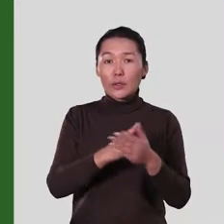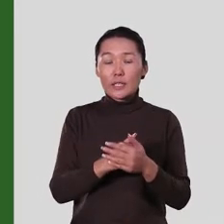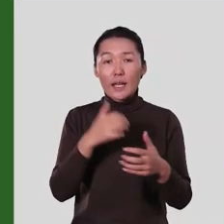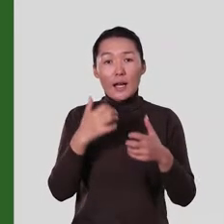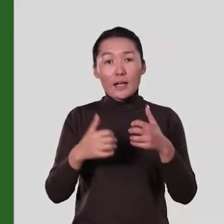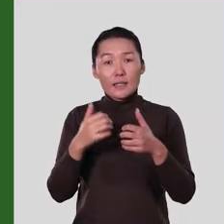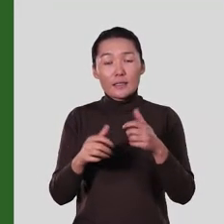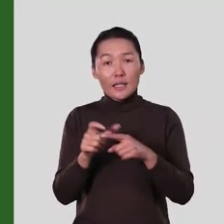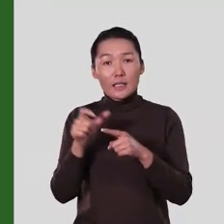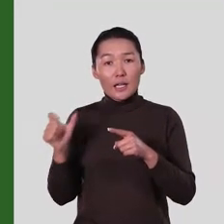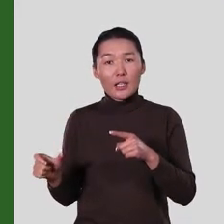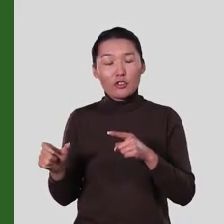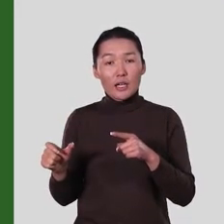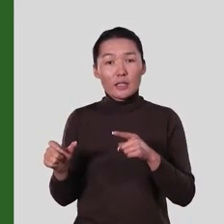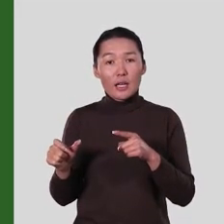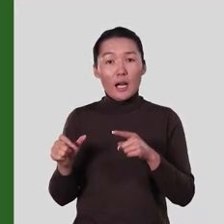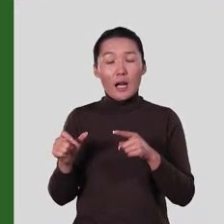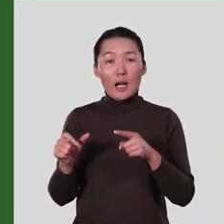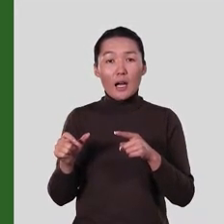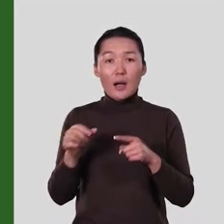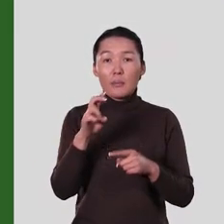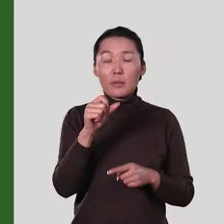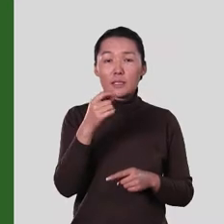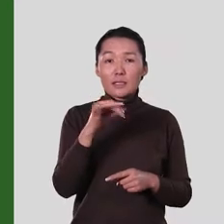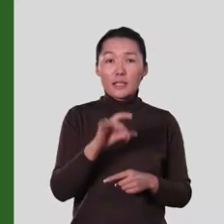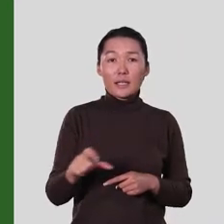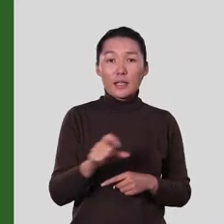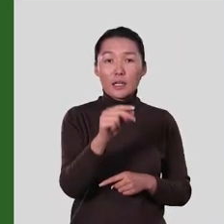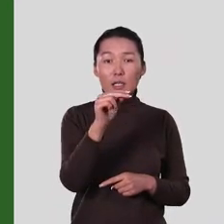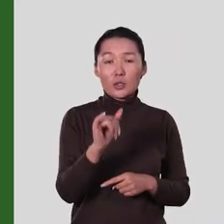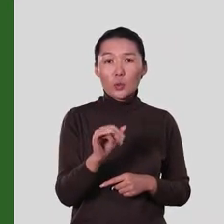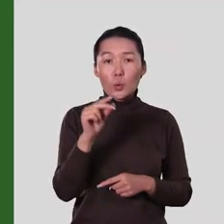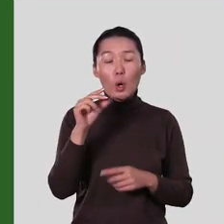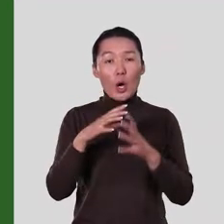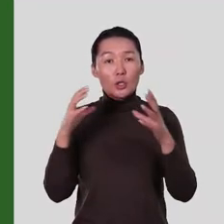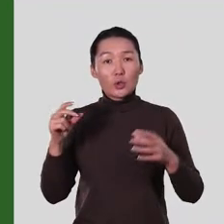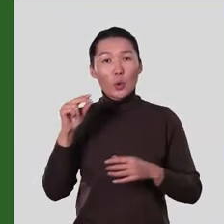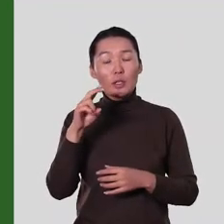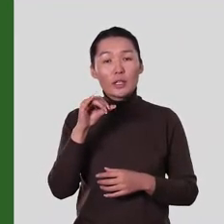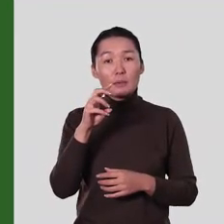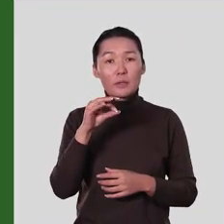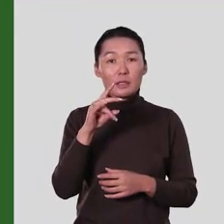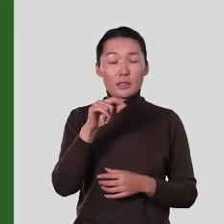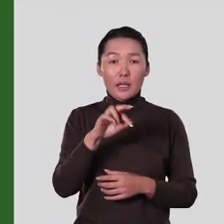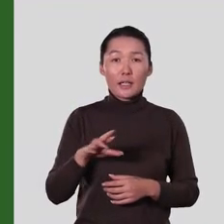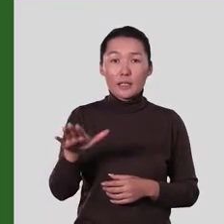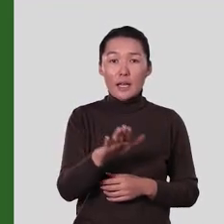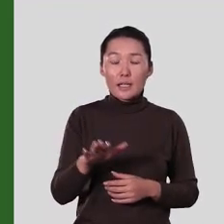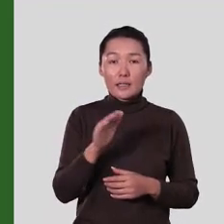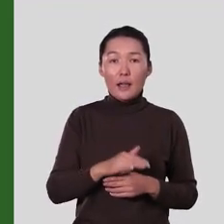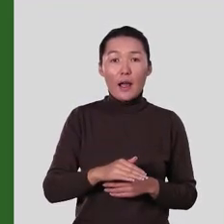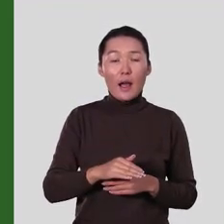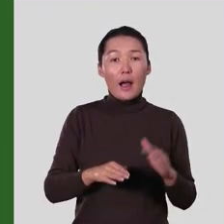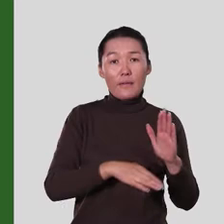средняя часть бассейна реки Чу, Чонкиминская долина, верхняя и средняя часть бассейна